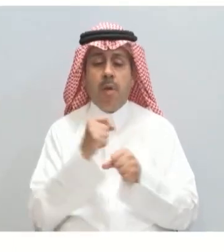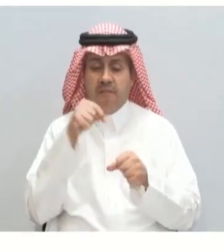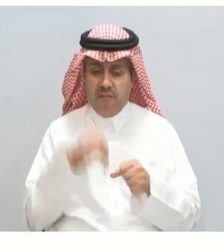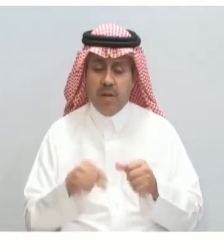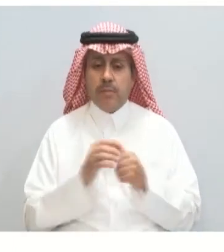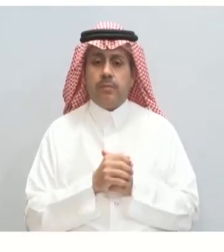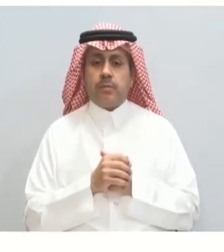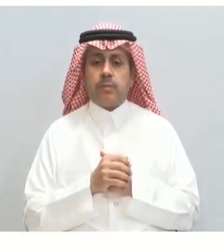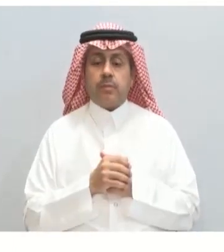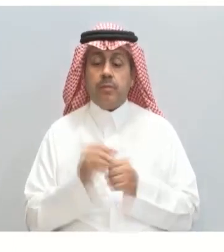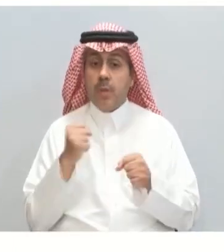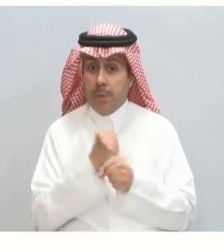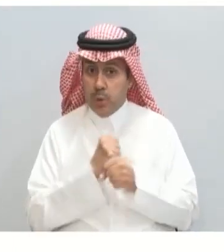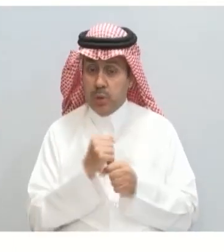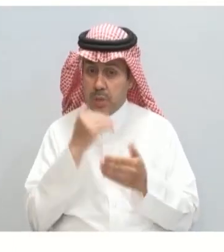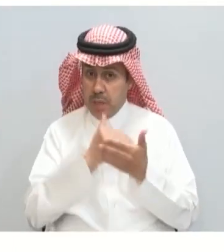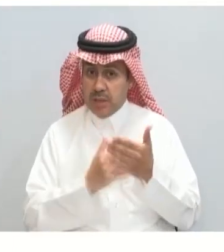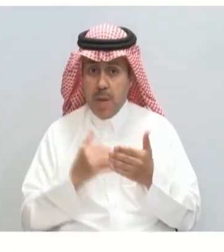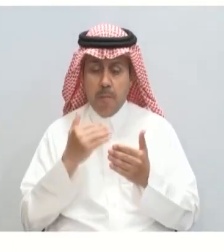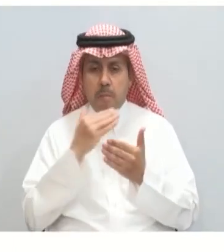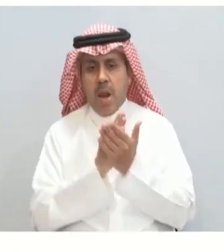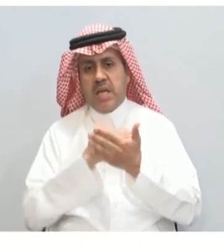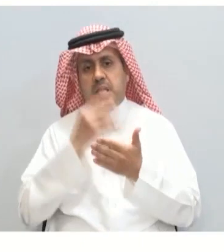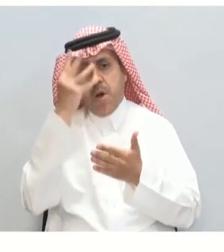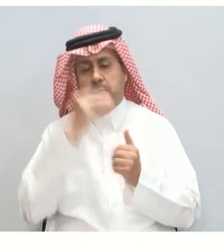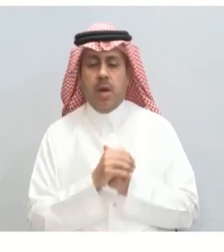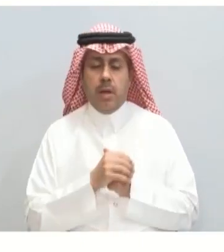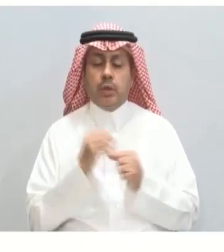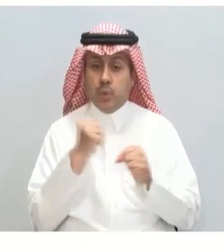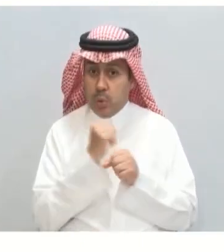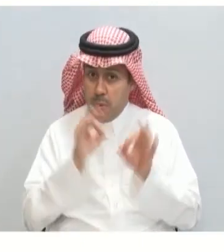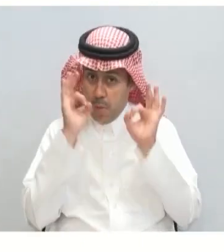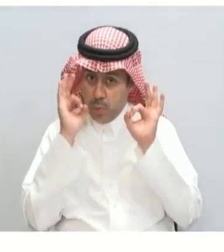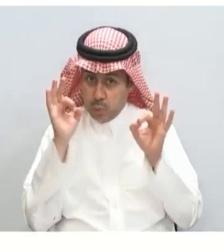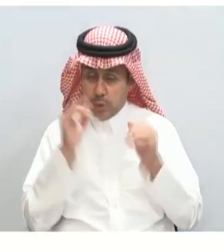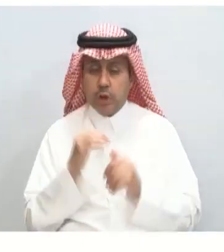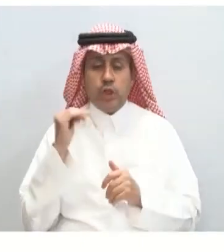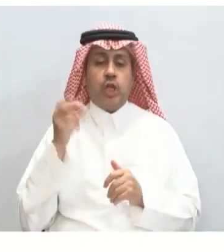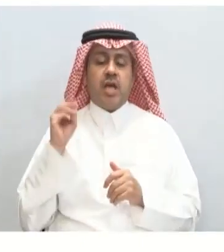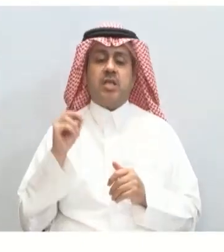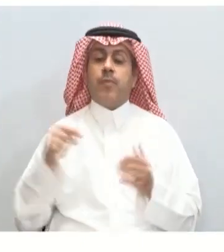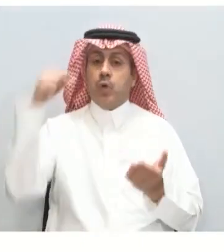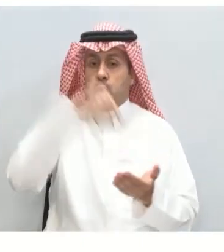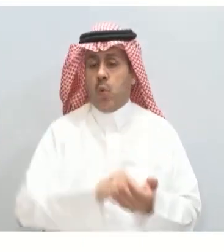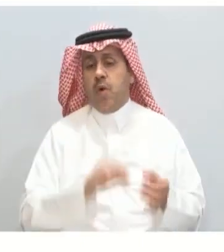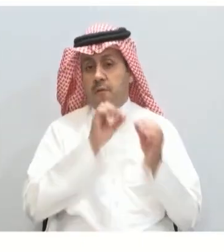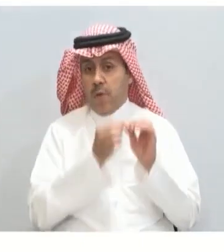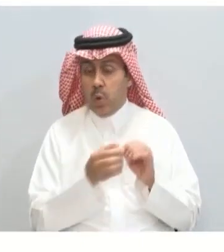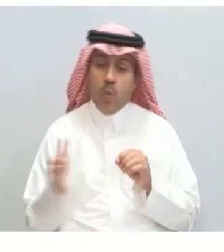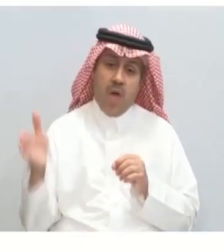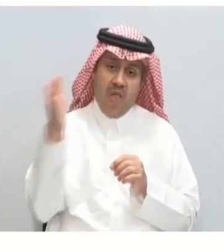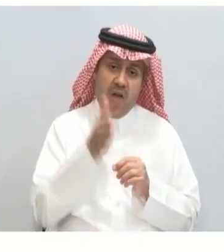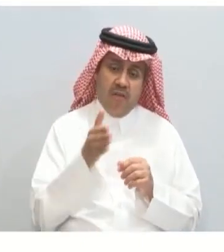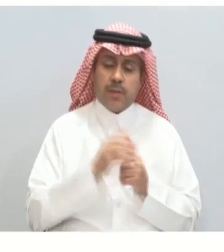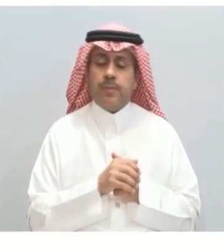بعد ان تنجز جميع الاقسام الاربعه بهذا الترتيب ستكون جاهز للدخول في القيود واضافتها